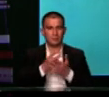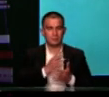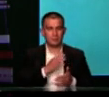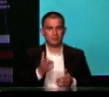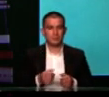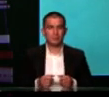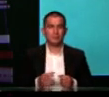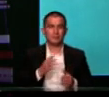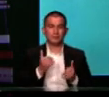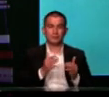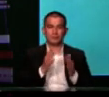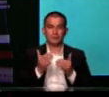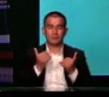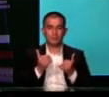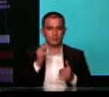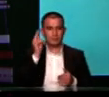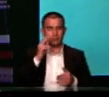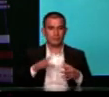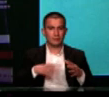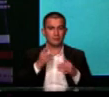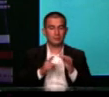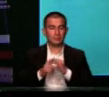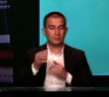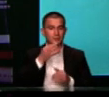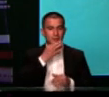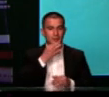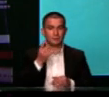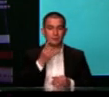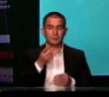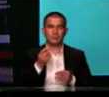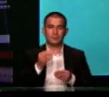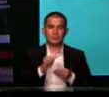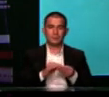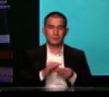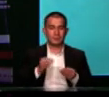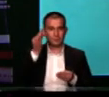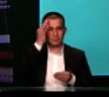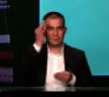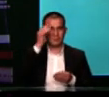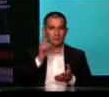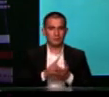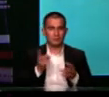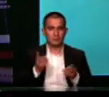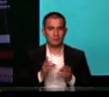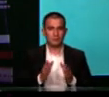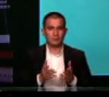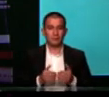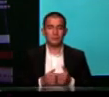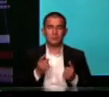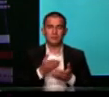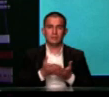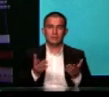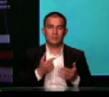va bugungi mashg'ulotimizni boshlashdan oldin uni yana bir marta takrorlab olamiz. Bizga